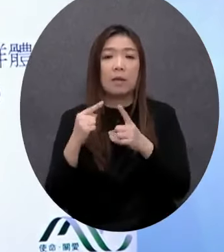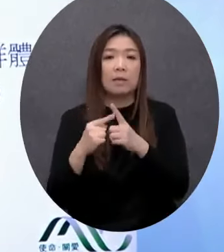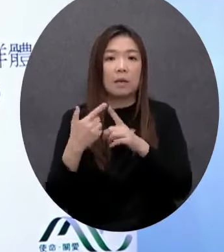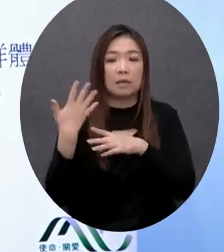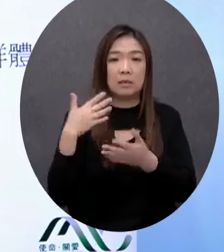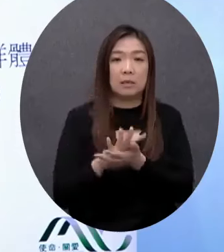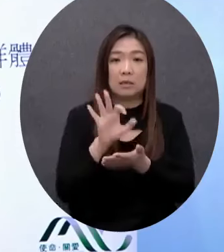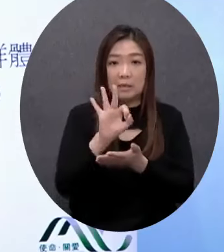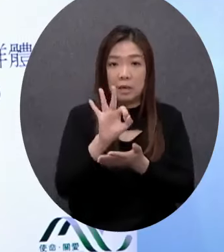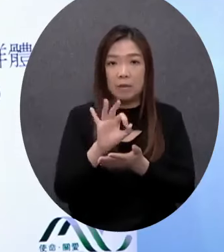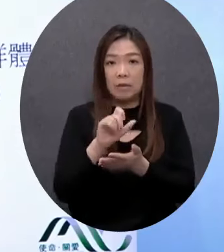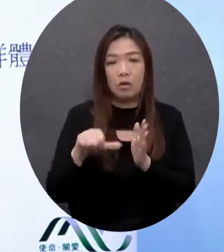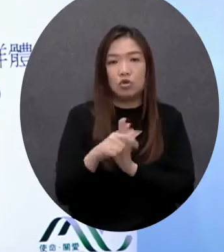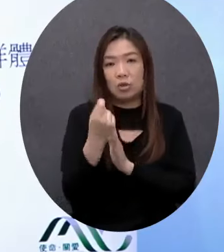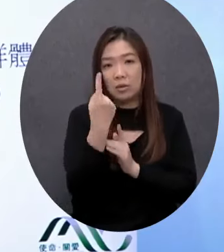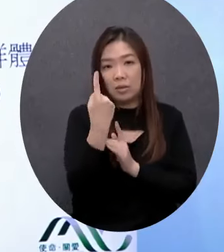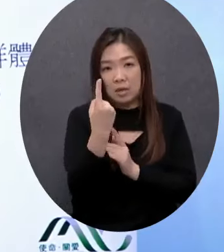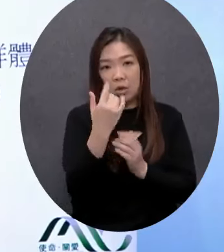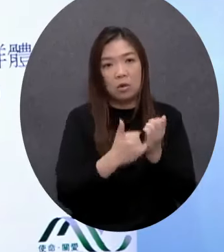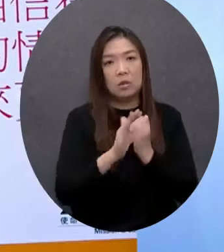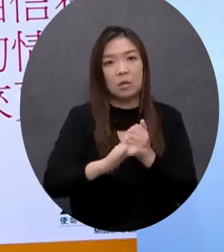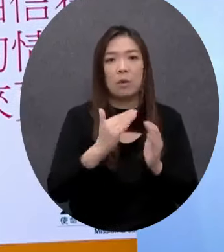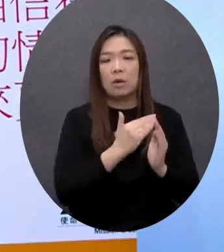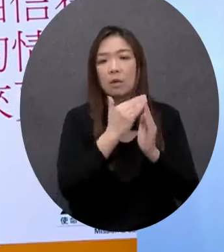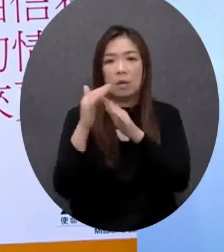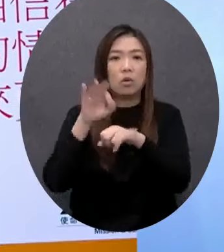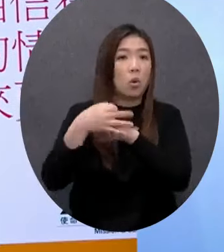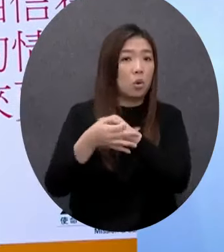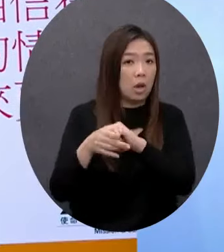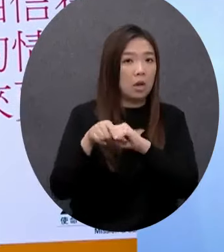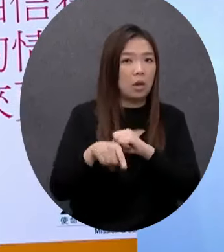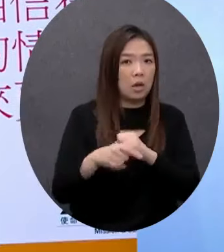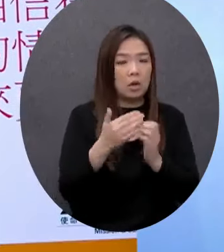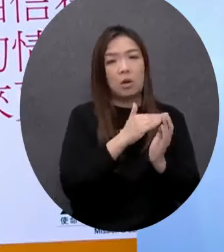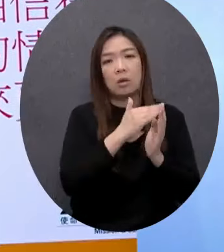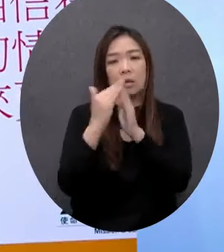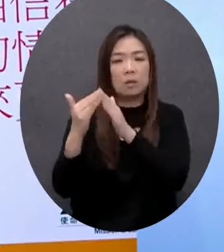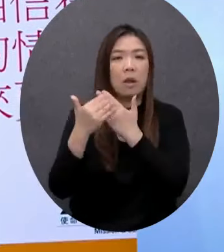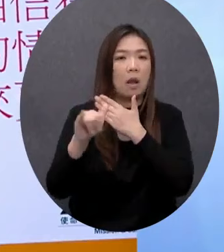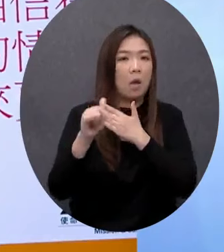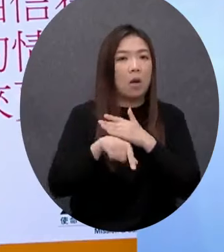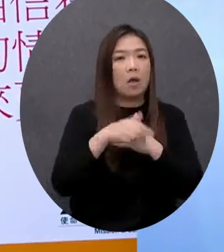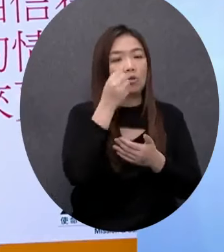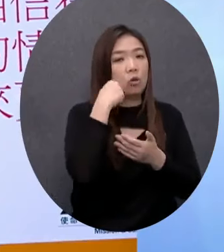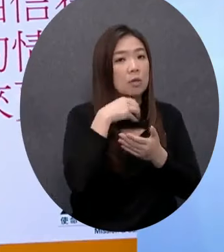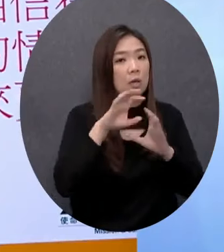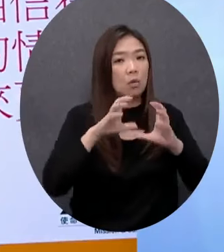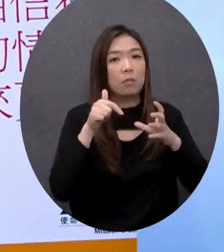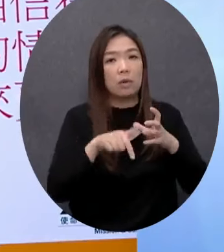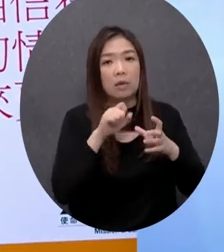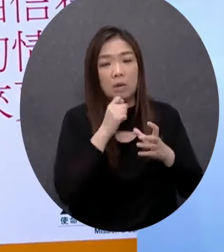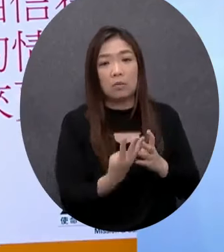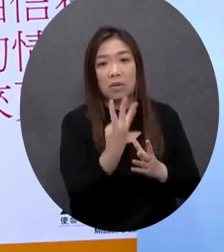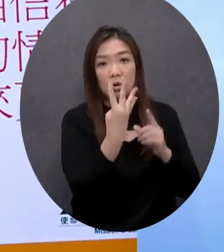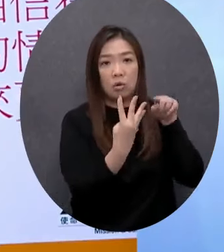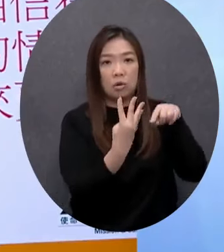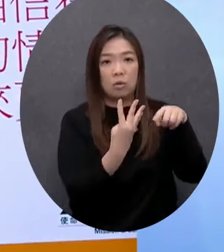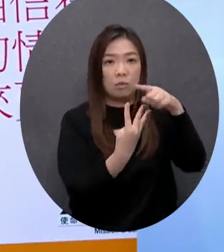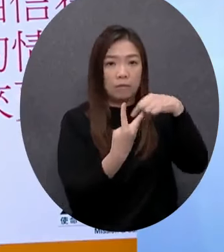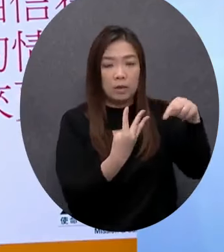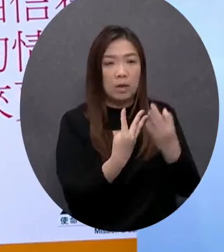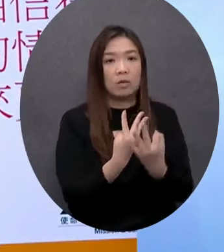年有最少一名子女移居外地。而这一批由子女移民离开留港的长者里面，每四个人就有大约三